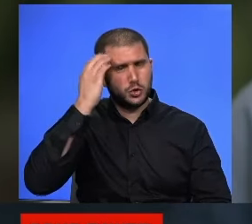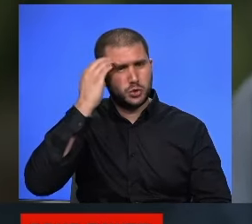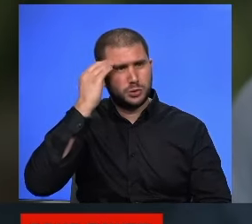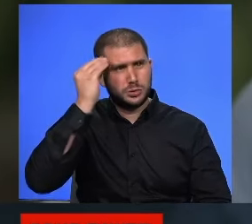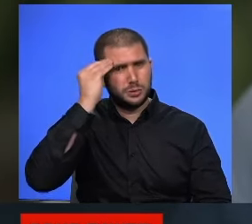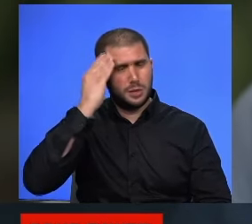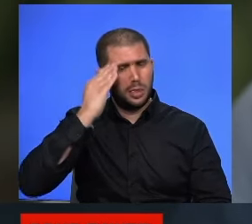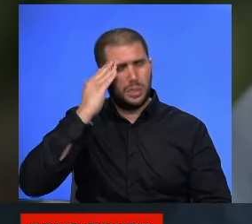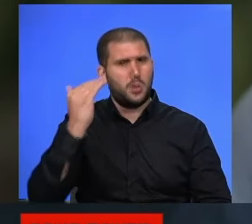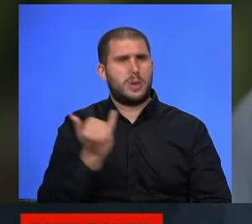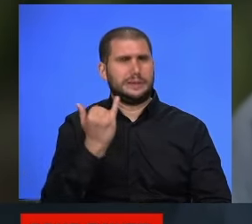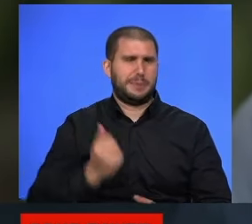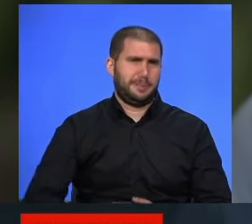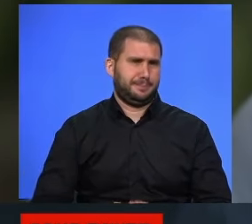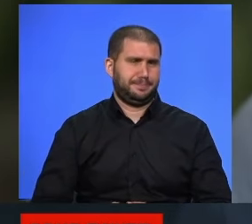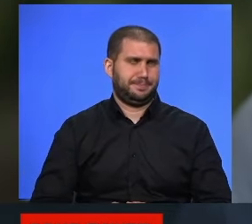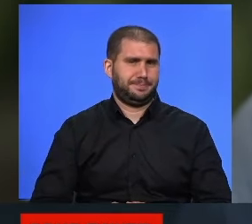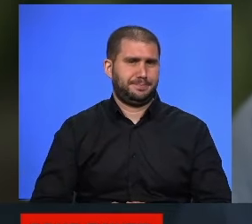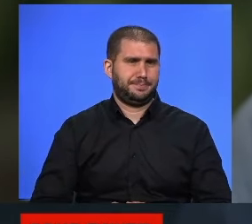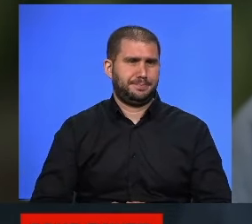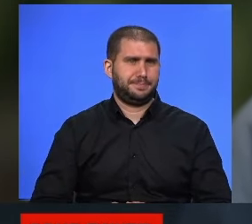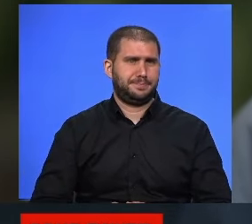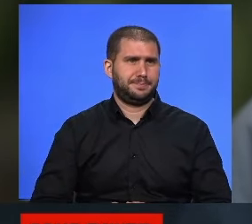כאילו אצלי בראש כל הזמן. Do you sleep well at